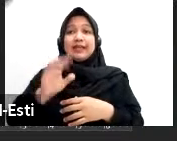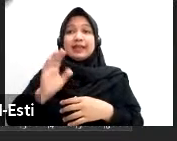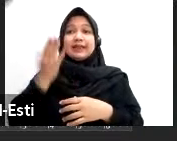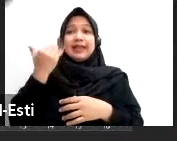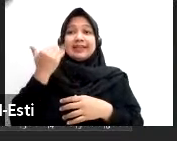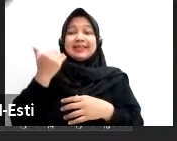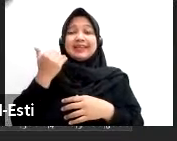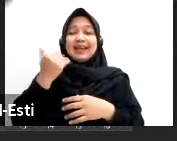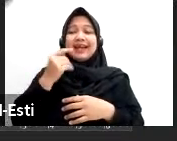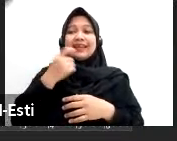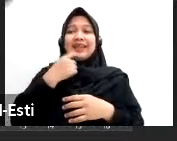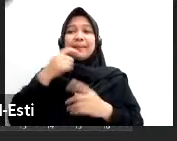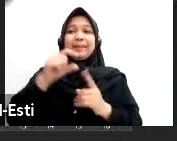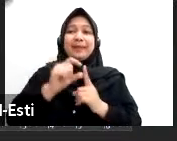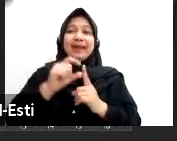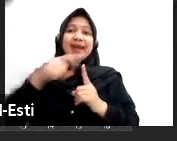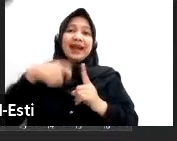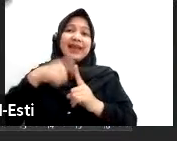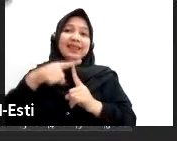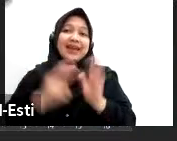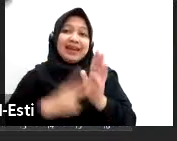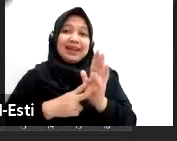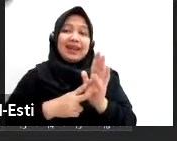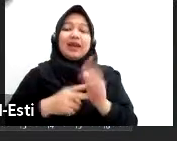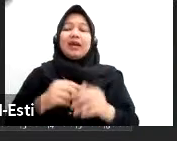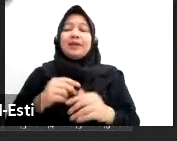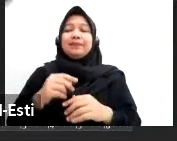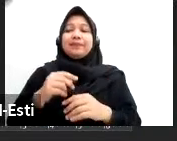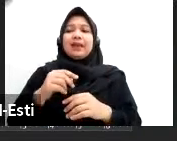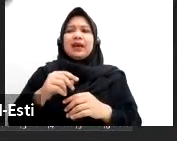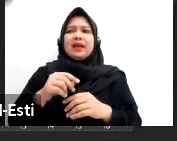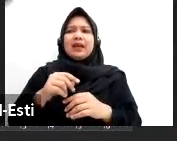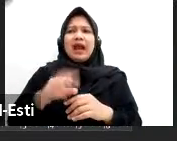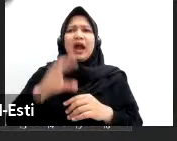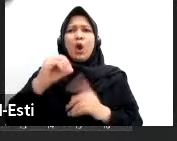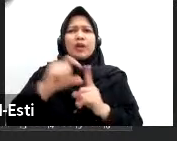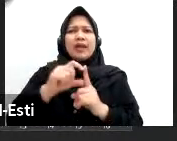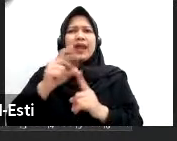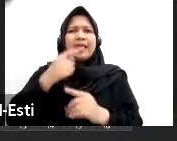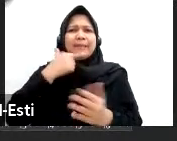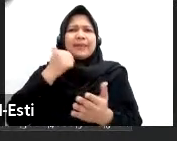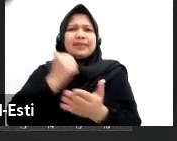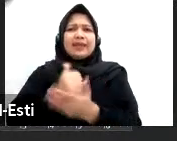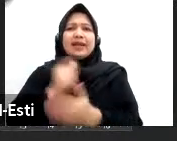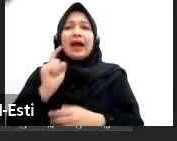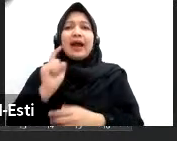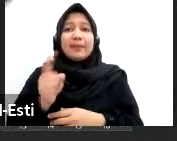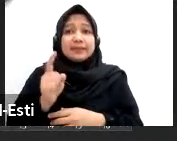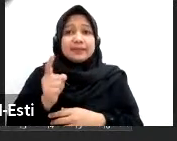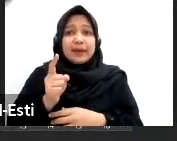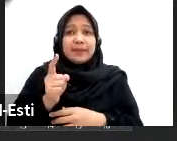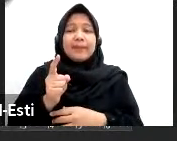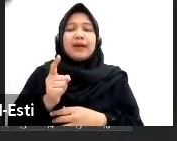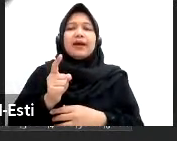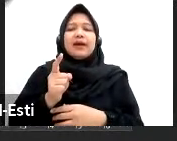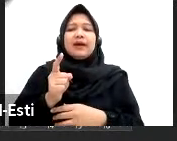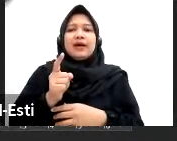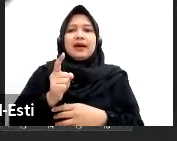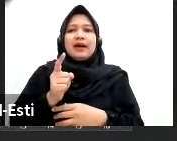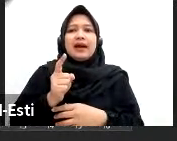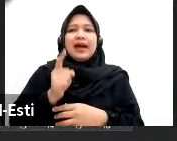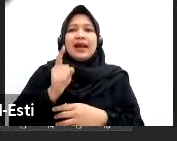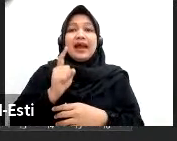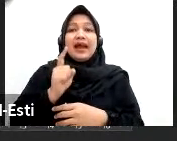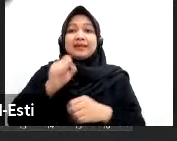portal.bkn kita bisa melihat bahwa kenapa Oh Diary ini sangat penting ternyata dengan